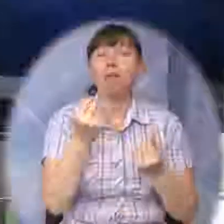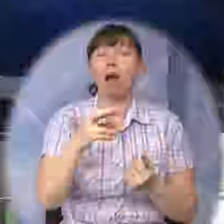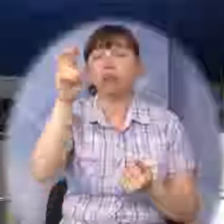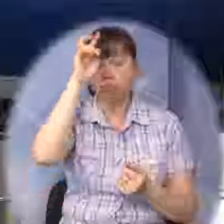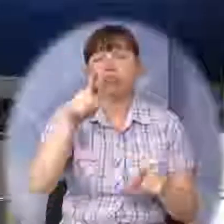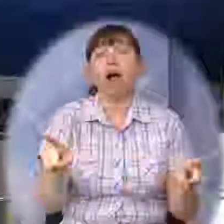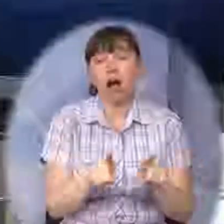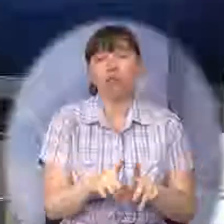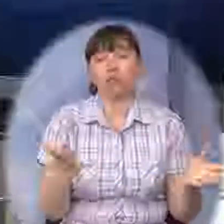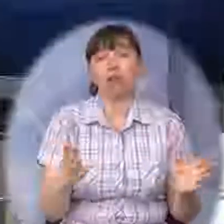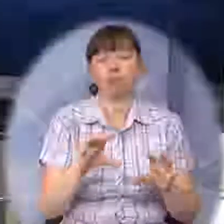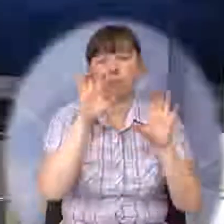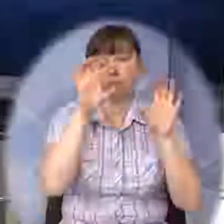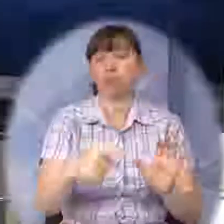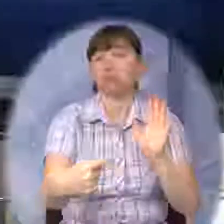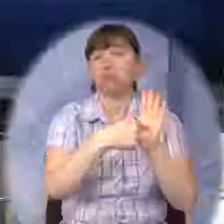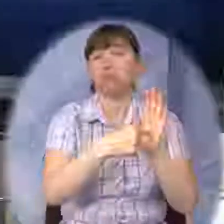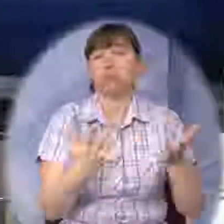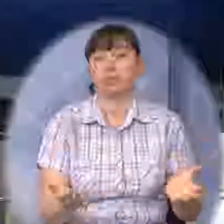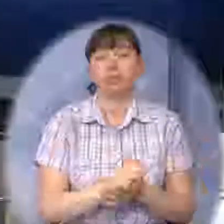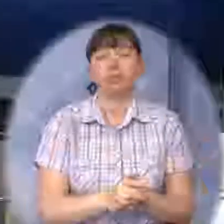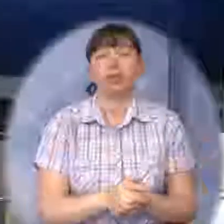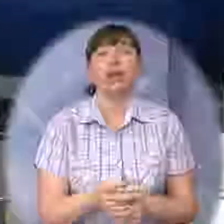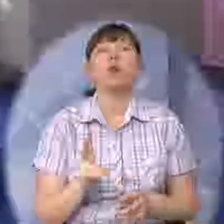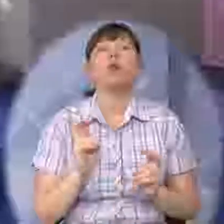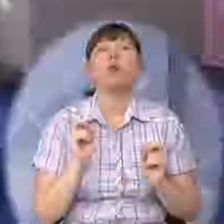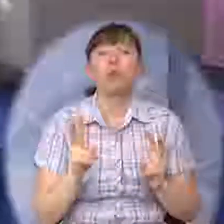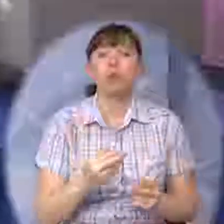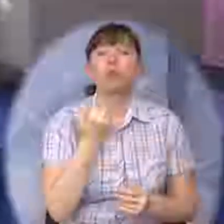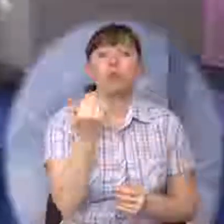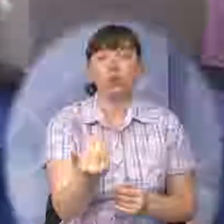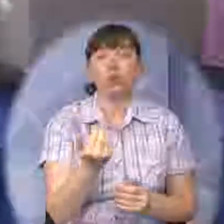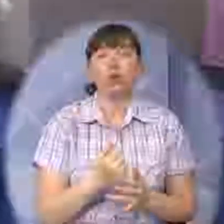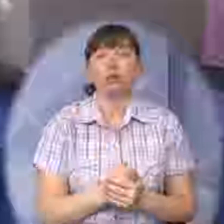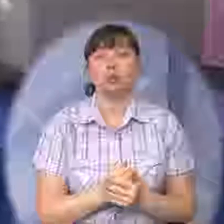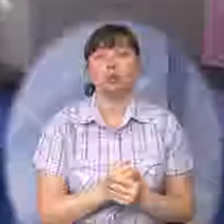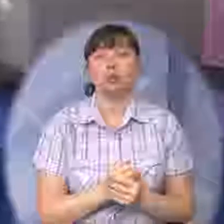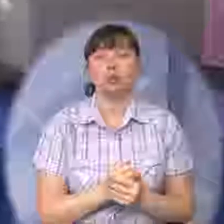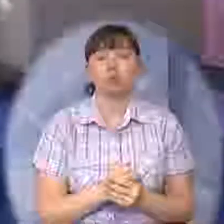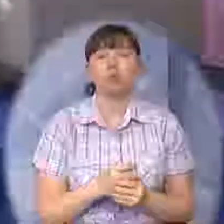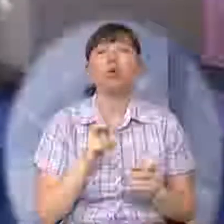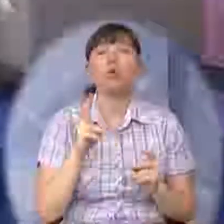Banilor publici, așa prevede legislația. Așa. Și cum dumneavoastră,